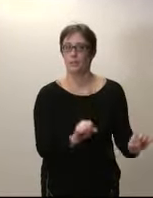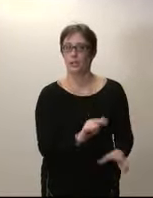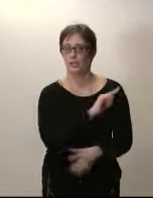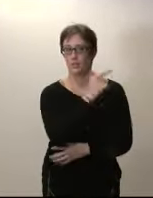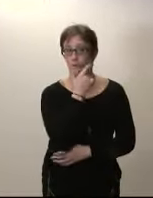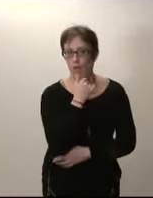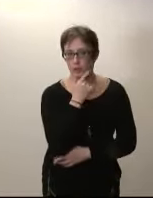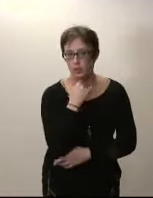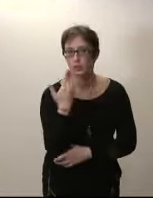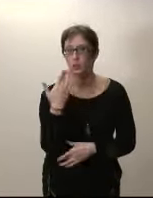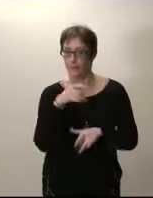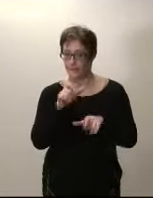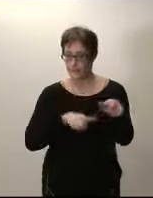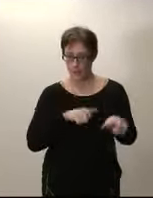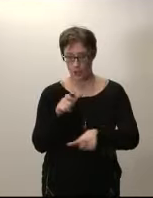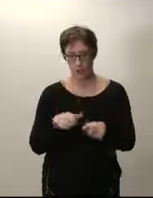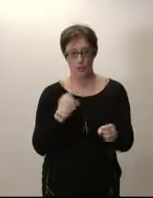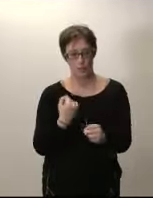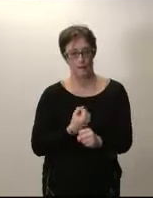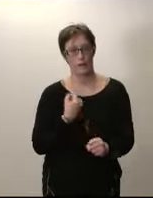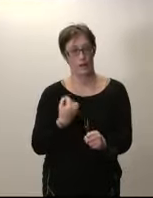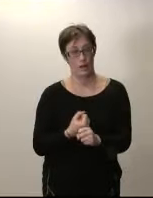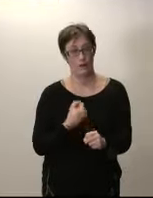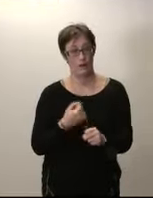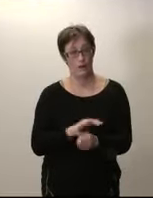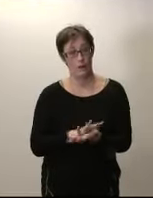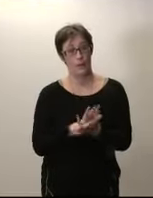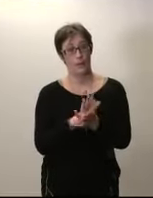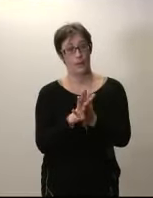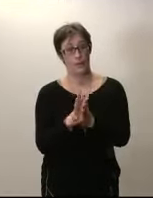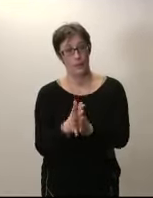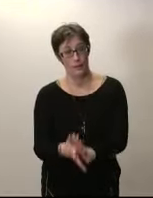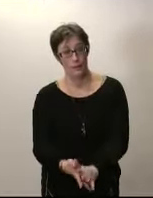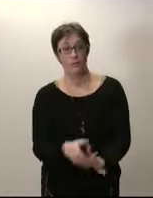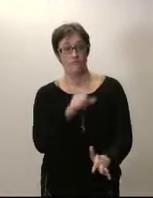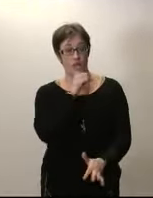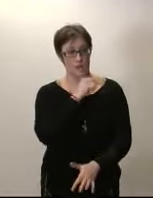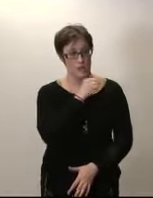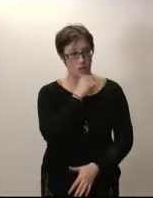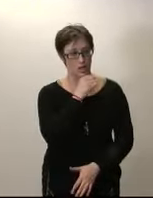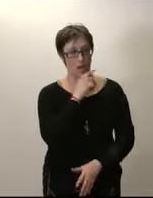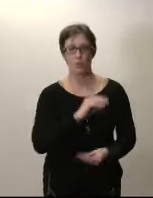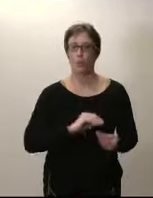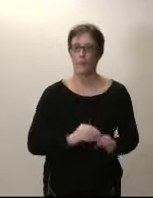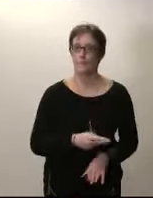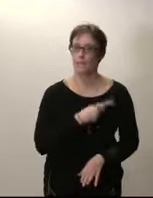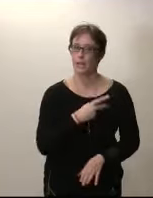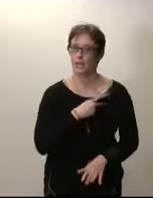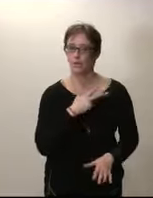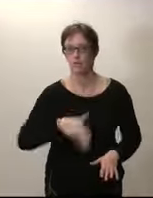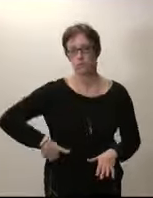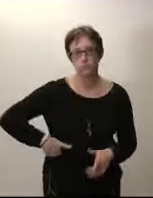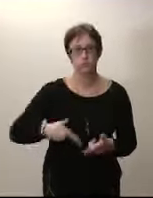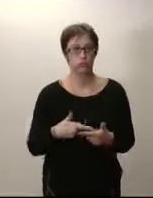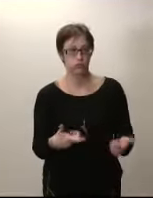vieillit, malheureusement, on a ensuite des contraintes médicales qui fait qu'on doit reclasser aussi ce personnel. Donc voilà aussi une deuxième raison qui fait que